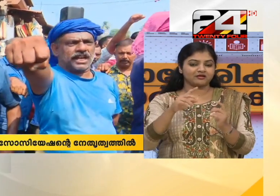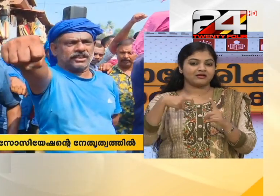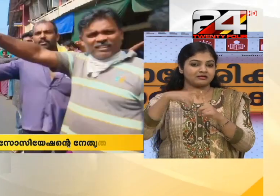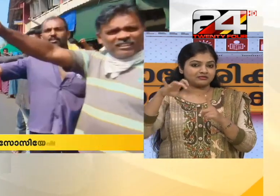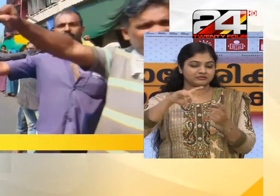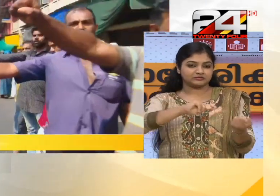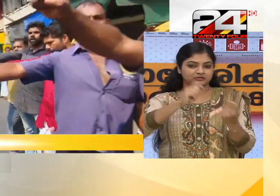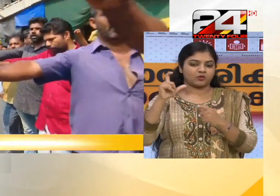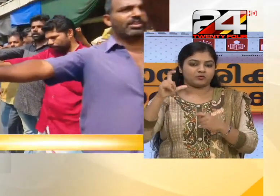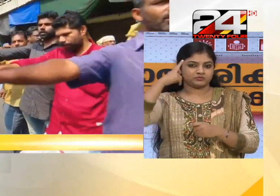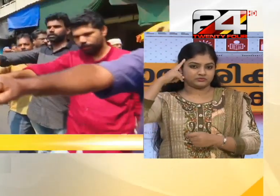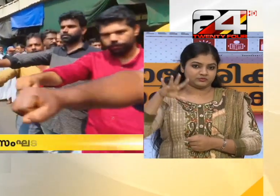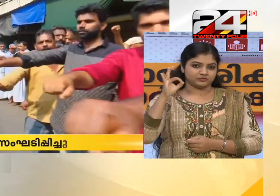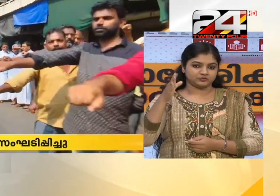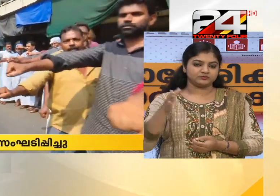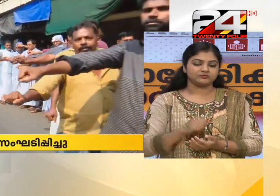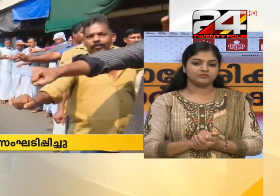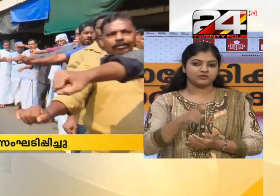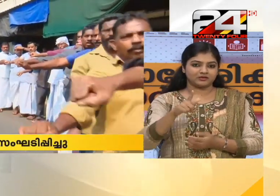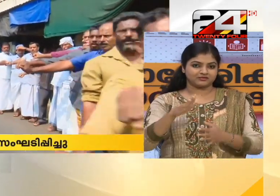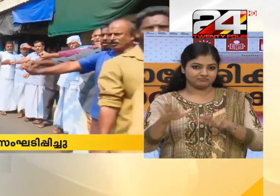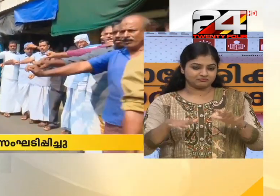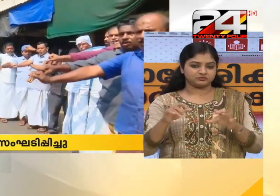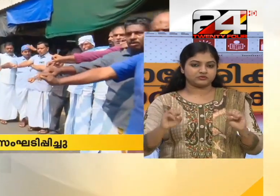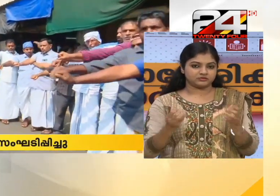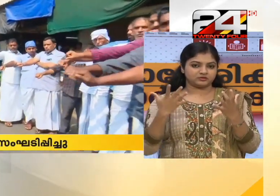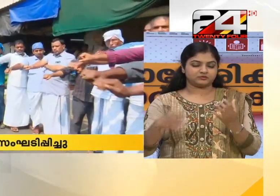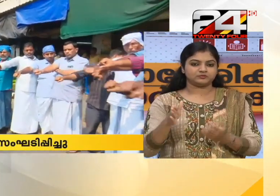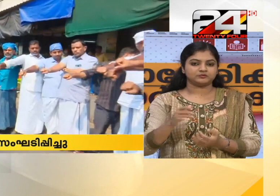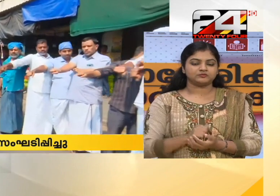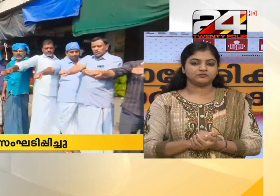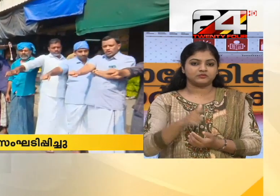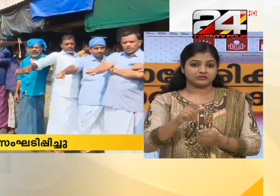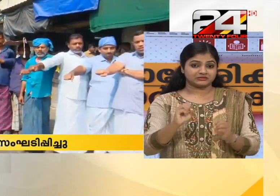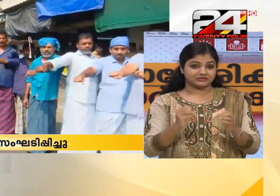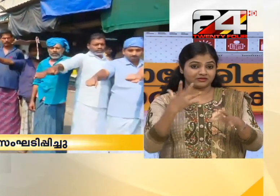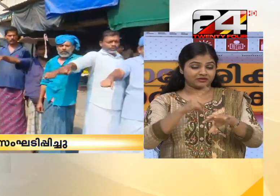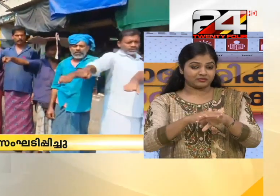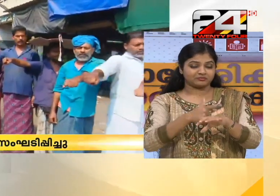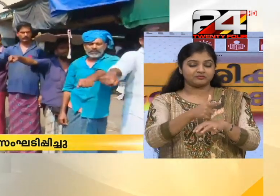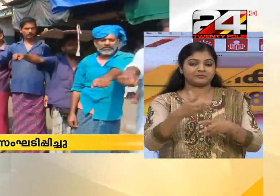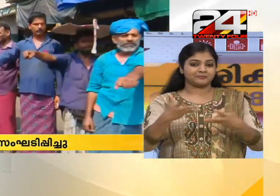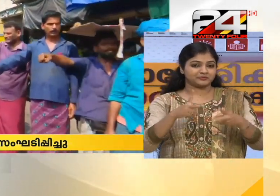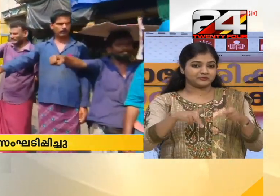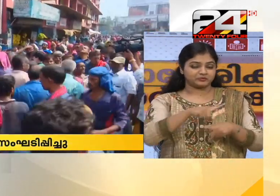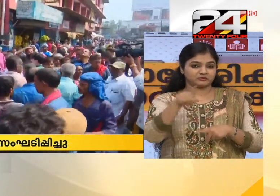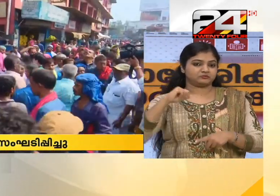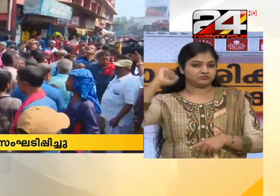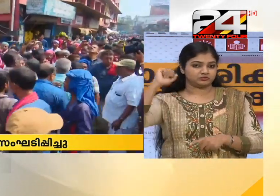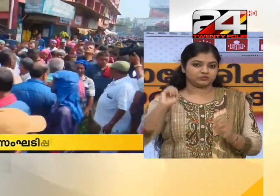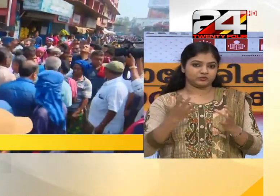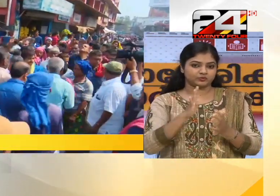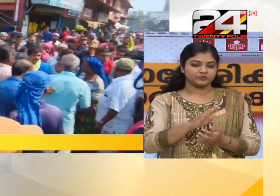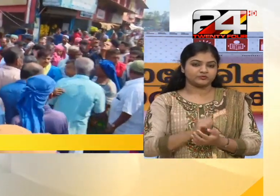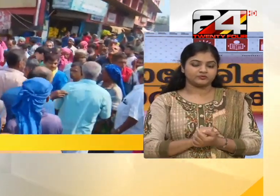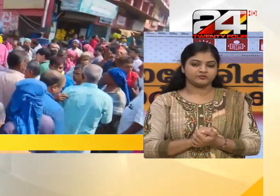കോർപ്പറേഷൻ തീരുമാനം. ഇതിൻ്റെ നടപടികളും കോർപ്പറേഷൻ ആരംഭിച്ചു കഴിഞ്ഞു. ഇതിനെതിരെ തുടക്കം മുതൽ വ്യാപാരികൾ പ്രതിഷേധവുമായി രംഗത്തുണ്ട്.